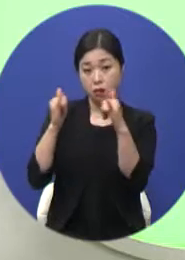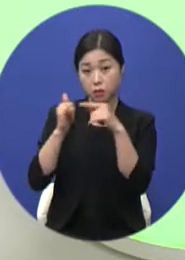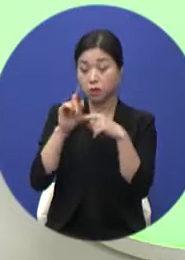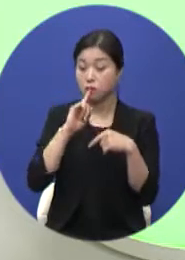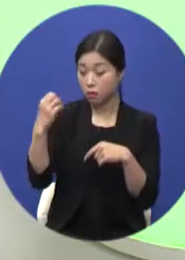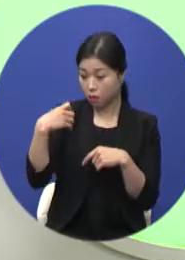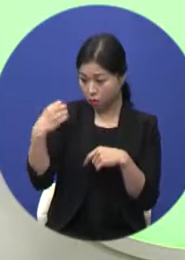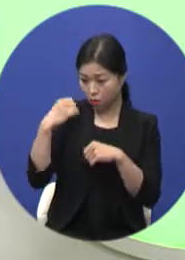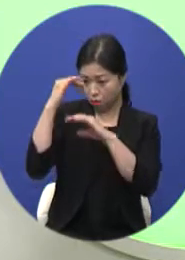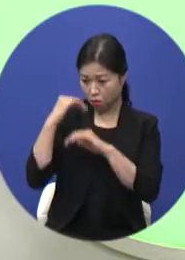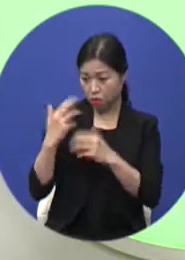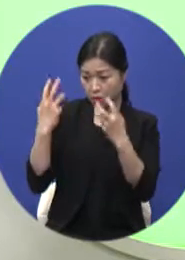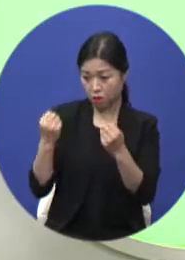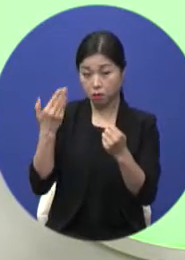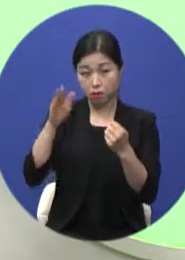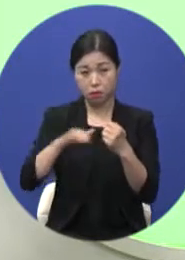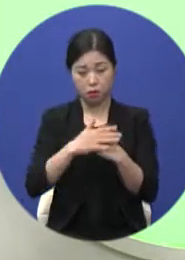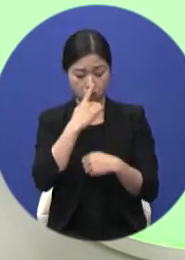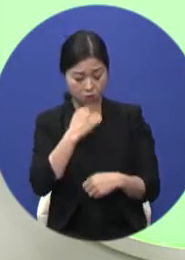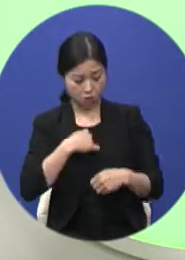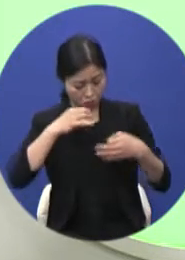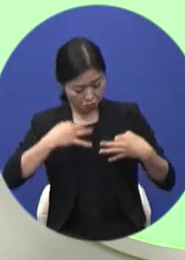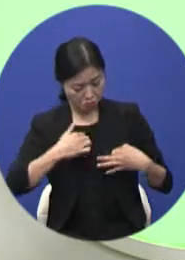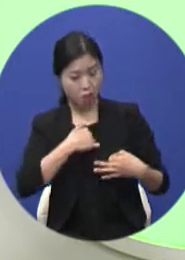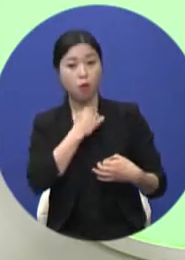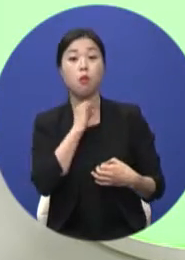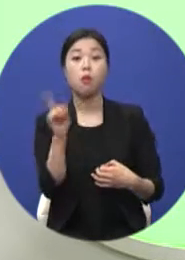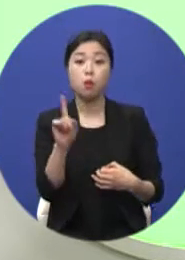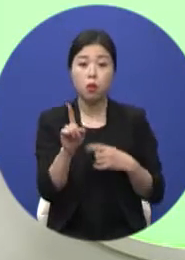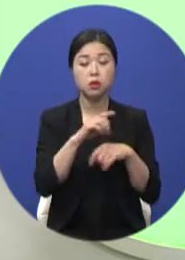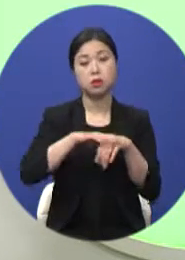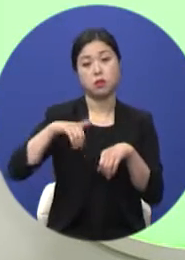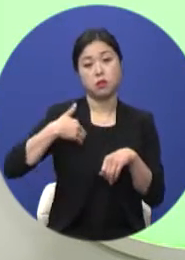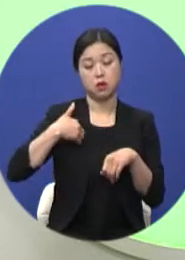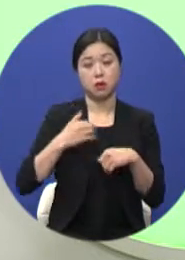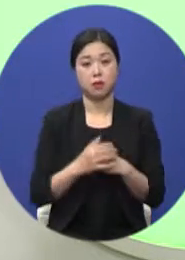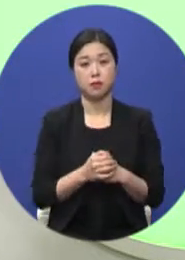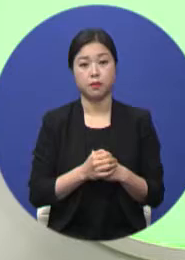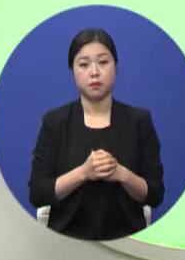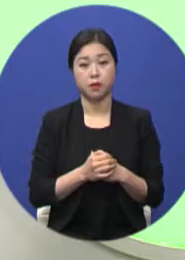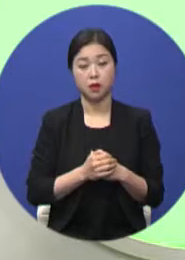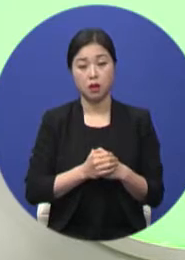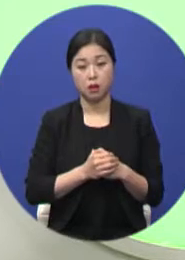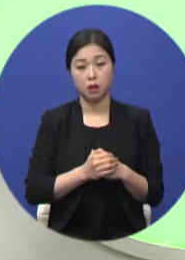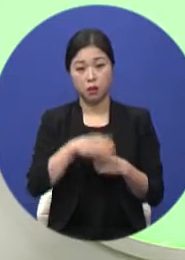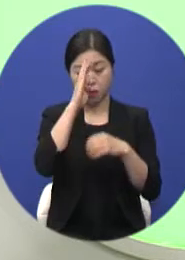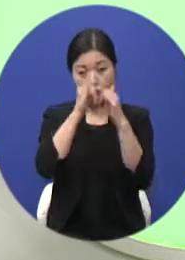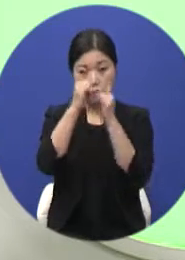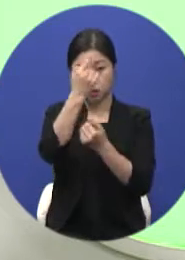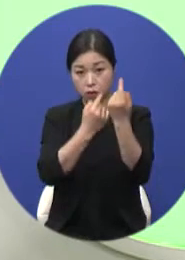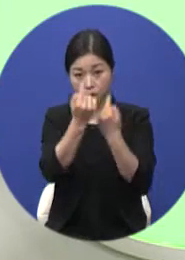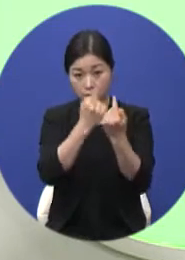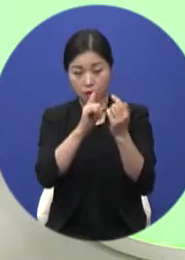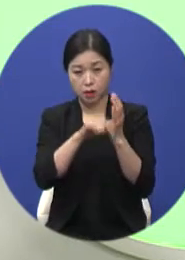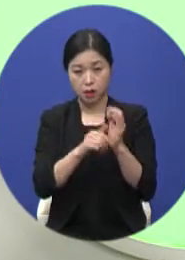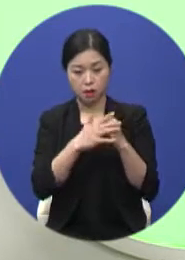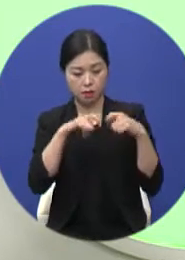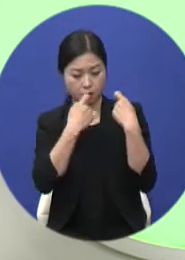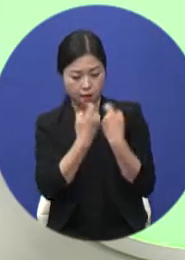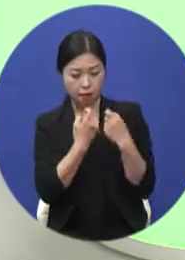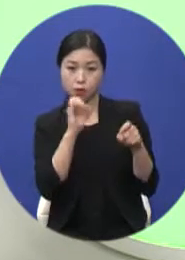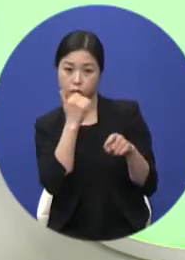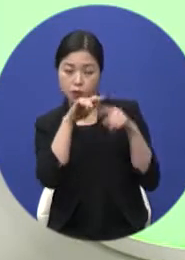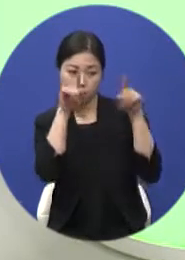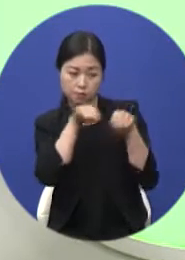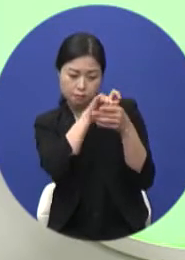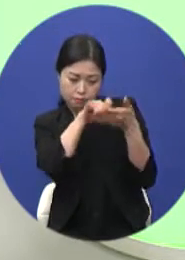거는 너무 많은데 내가 뭘 원하는지를 모르는 경우가 많아요. 근데 제가 늘 환자분들 오시면 자소서 준비하고